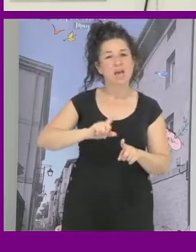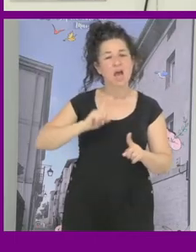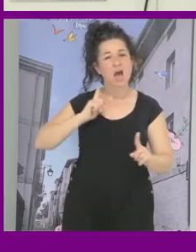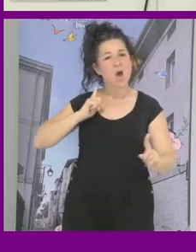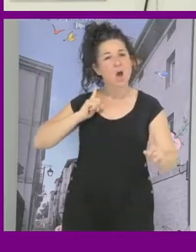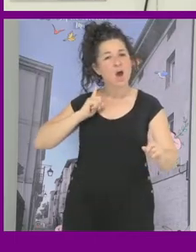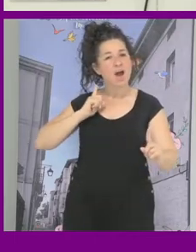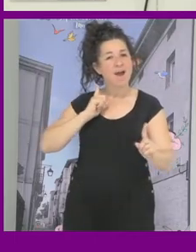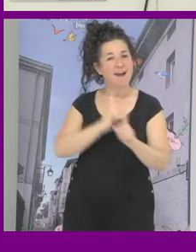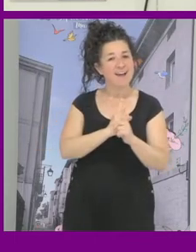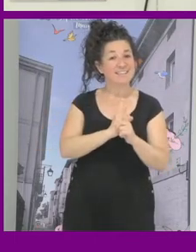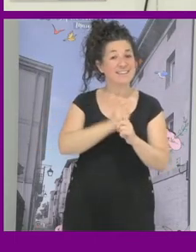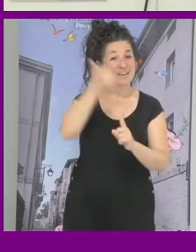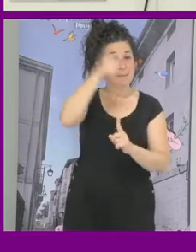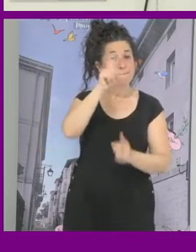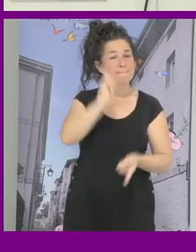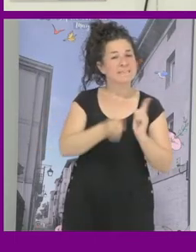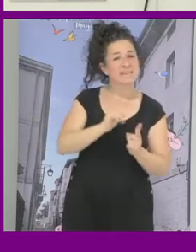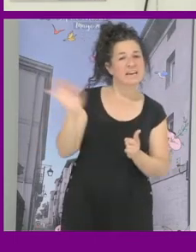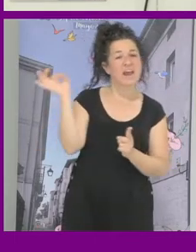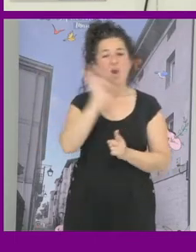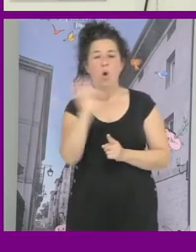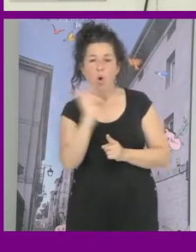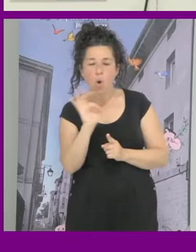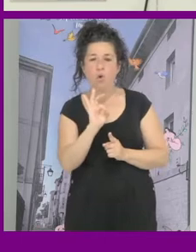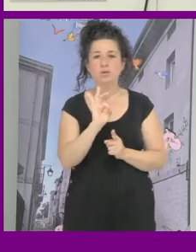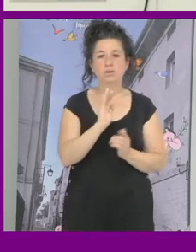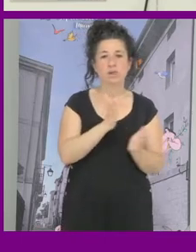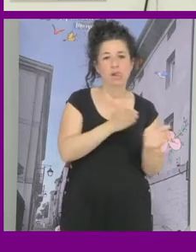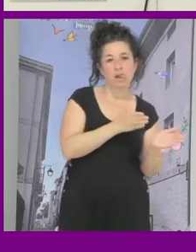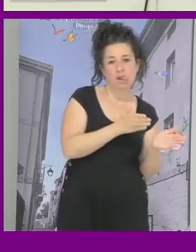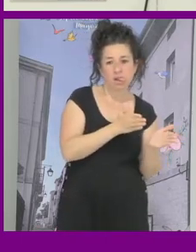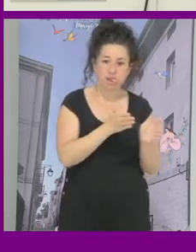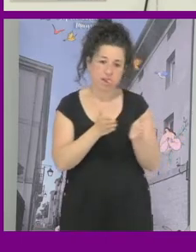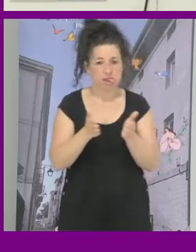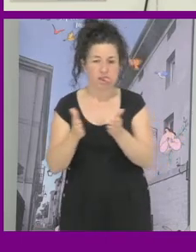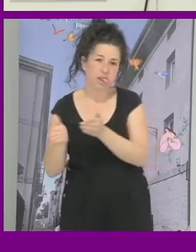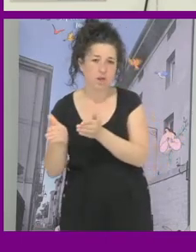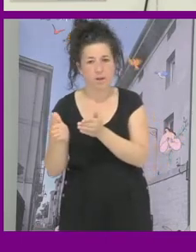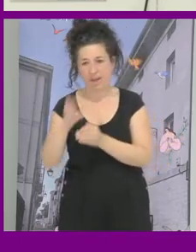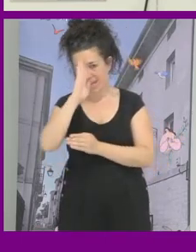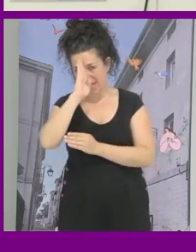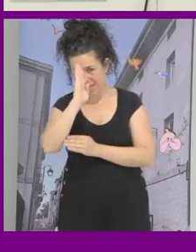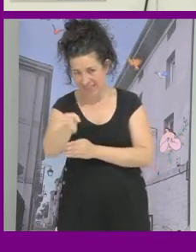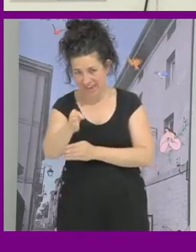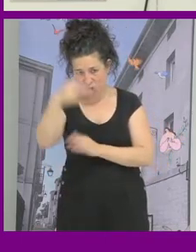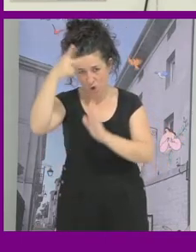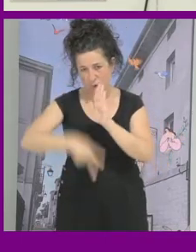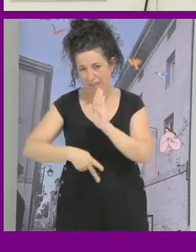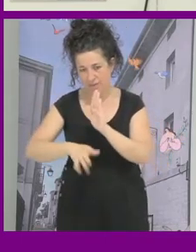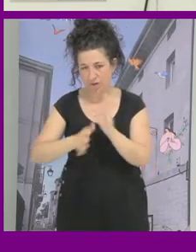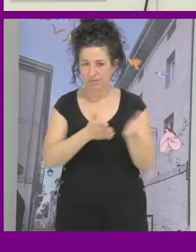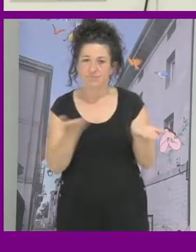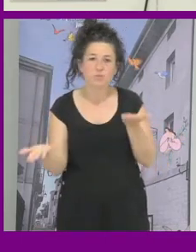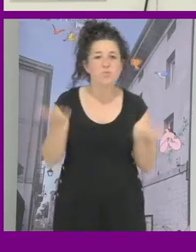boioak antipatriarkalak diren, ala heterozuzentasunerantz bideratzen gaituzten. Bai? Orduan,